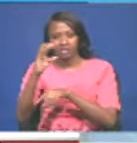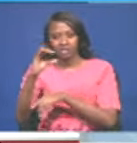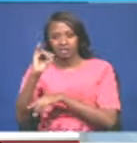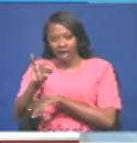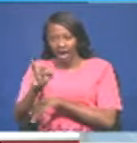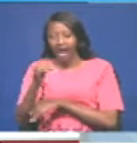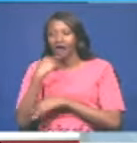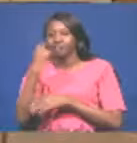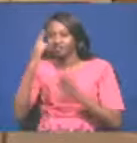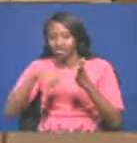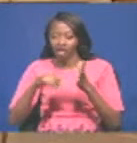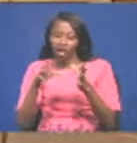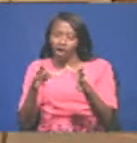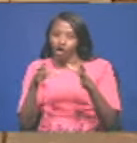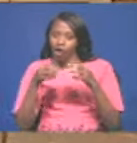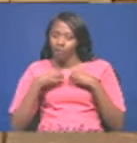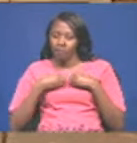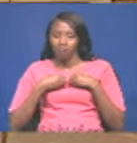kwa wadhifa huo.